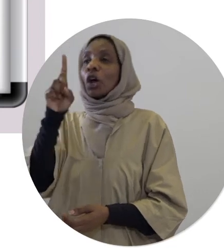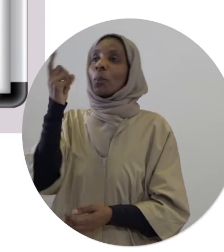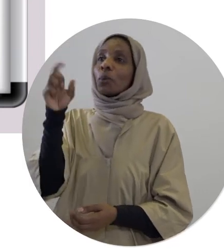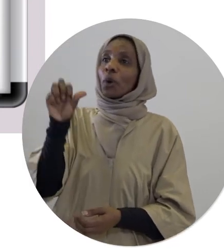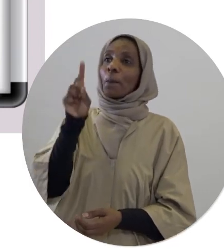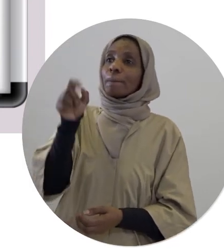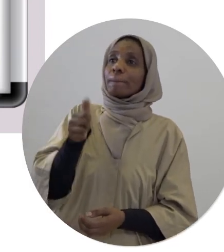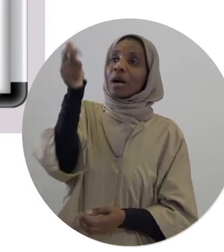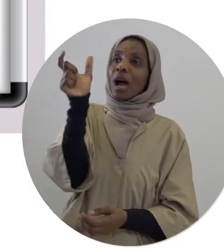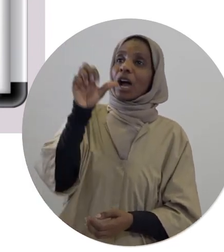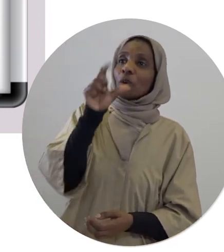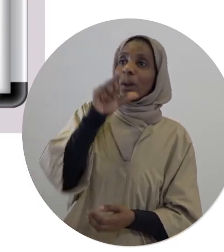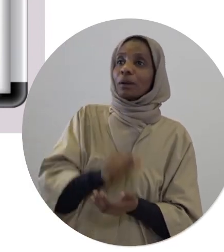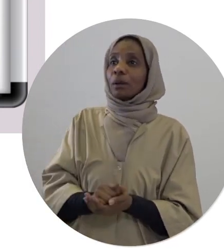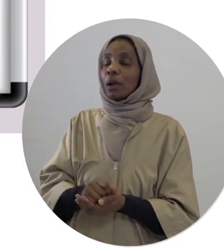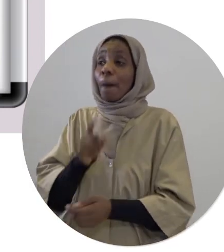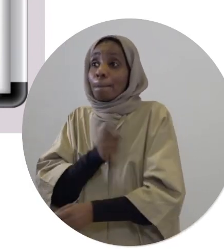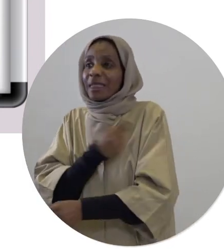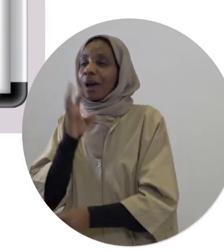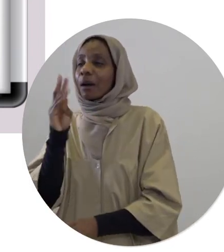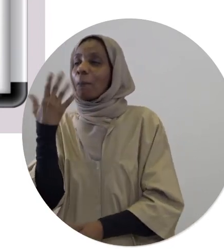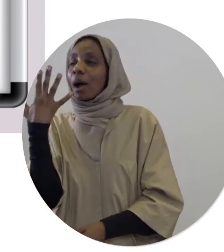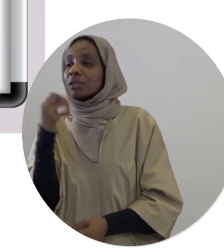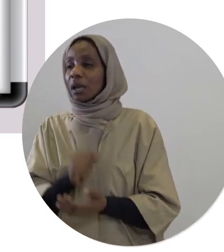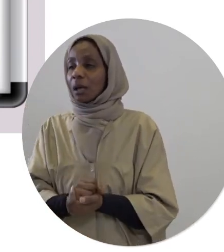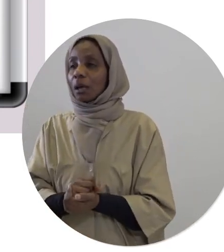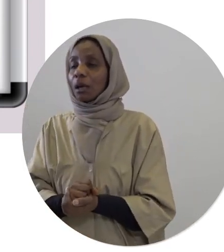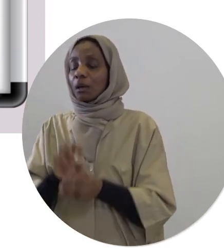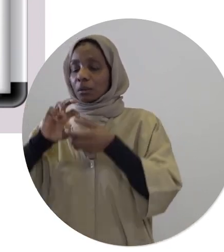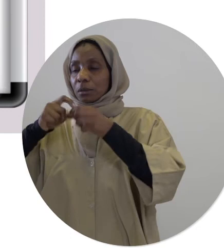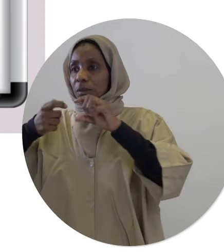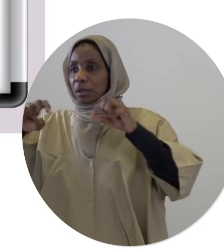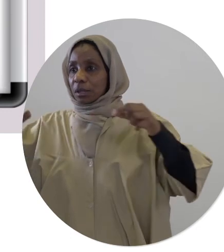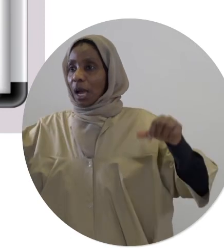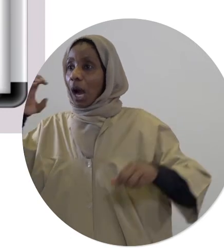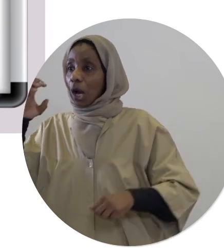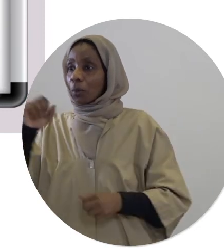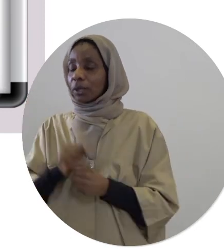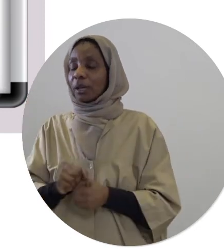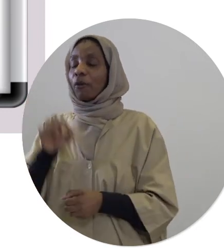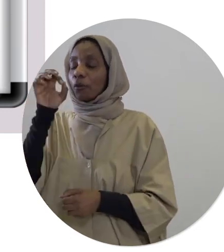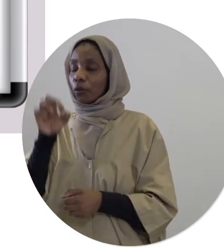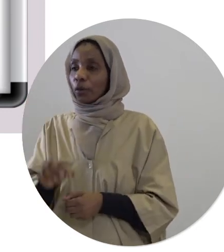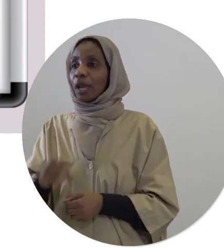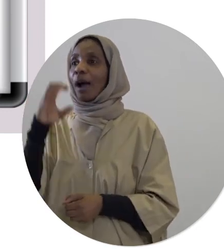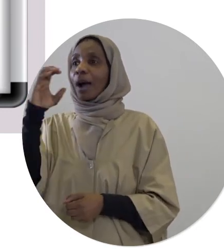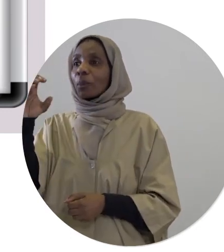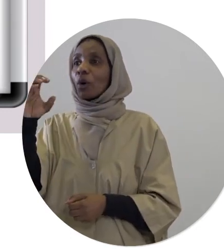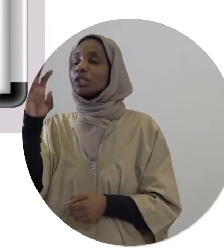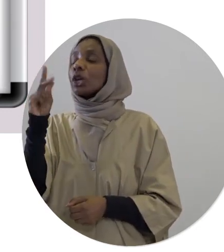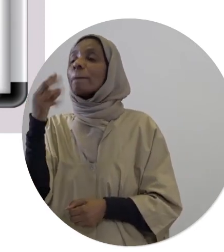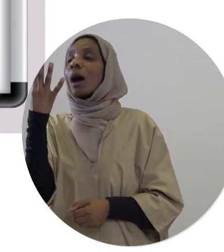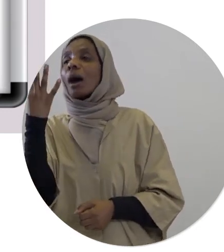2-بروبانول. المثال الخامس، سلسلة الهيدروكربونية لدي أربع من